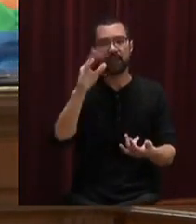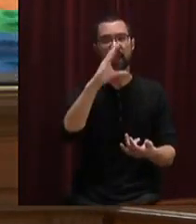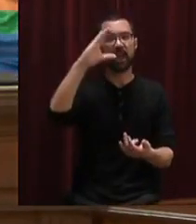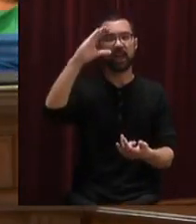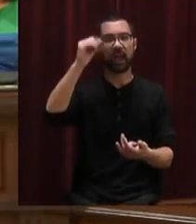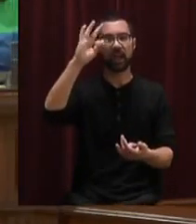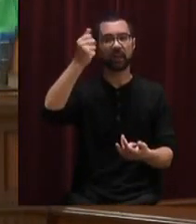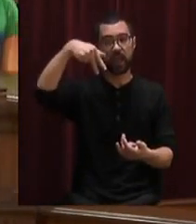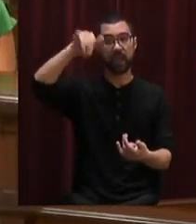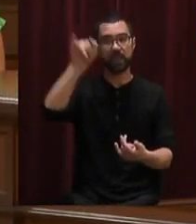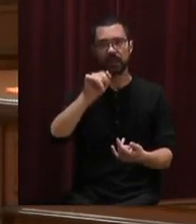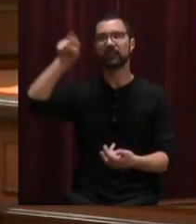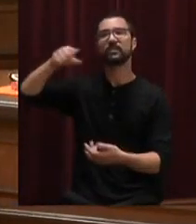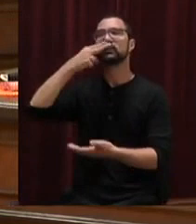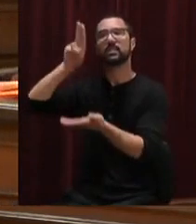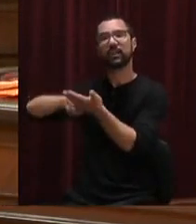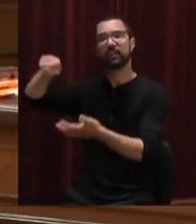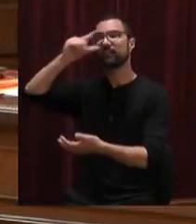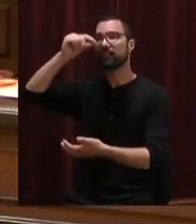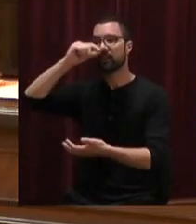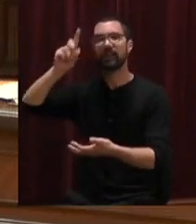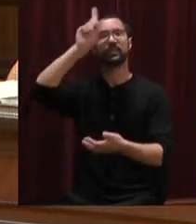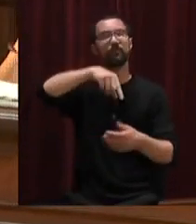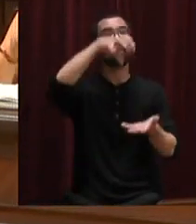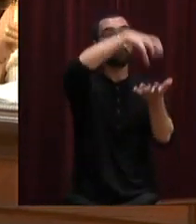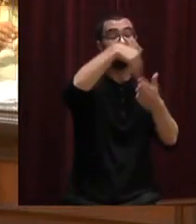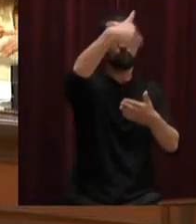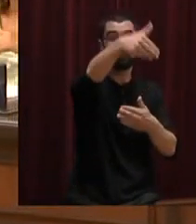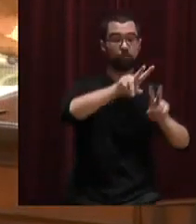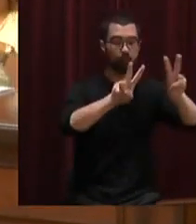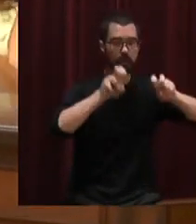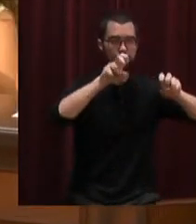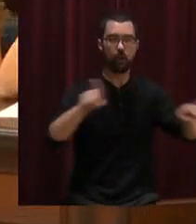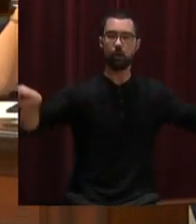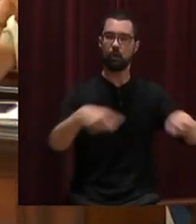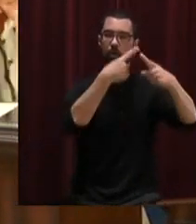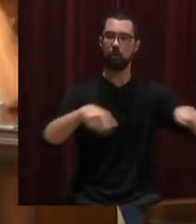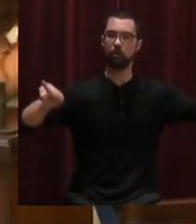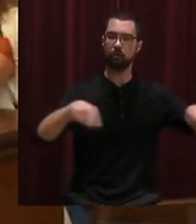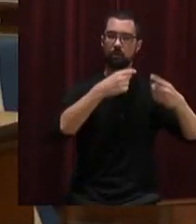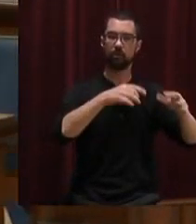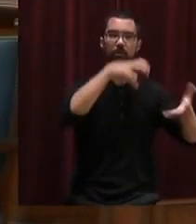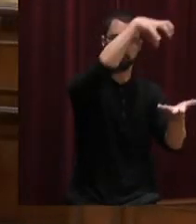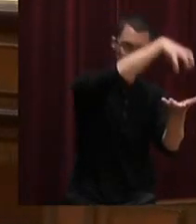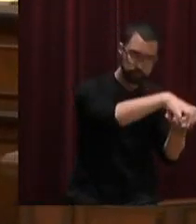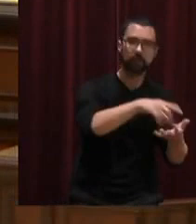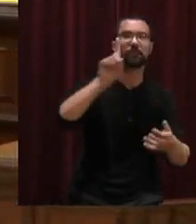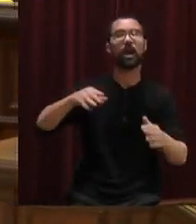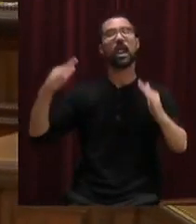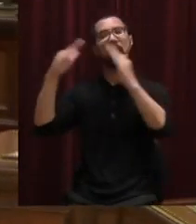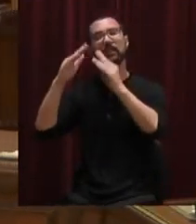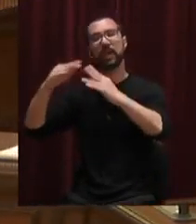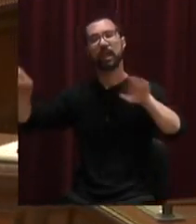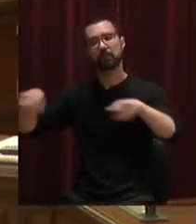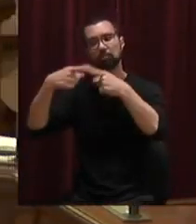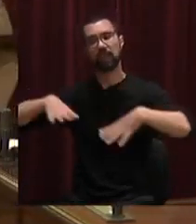projecte del Sindicat a Felanitx, la futura seu de l'Orquestra Sinfònica a Palma, la Casa de Música a Eivissa o el Museu